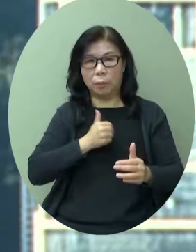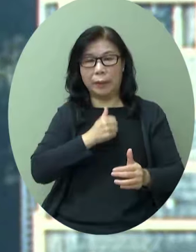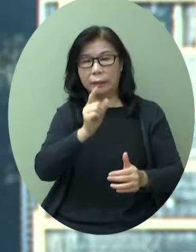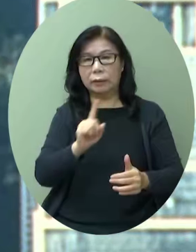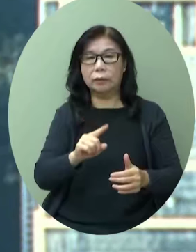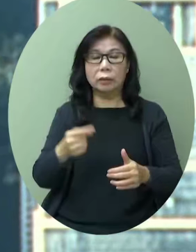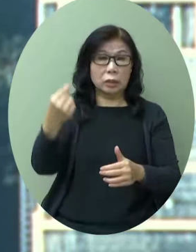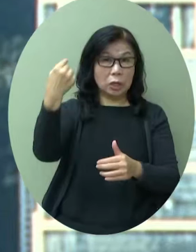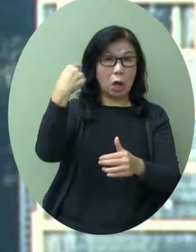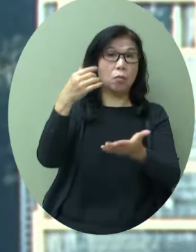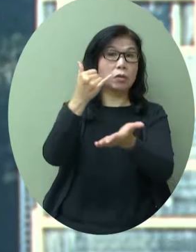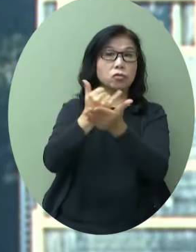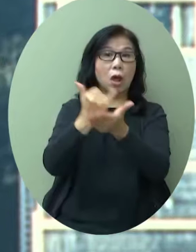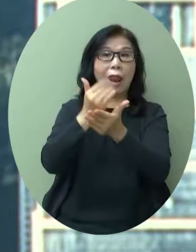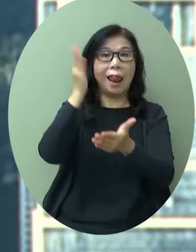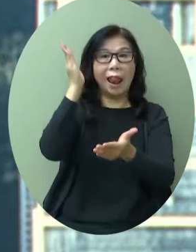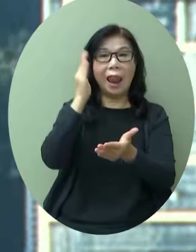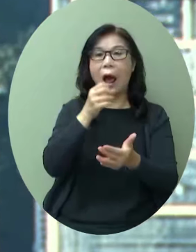後邊嗰位男記者。